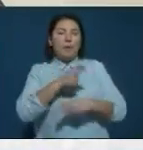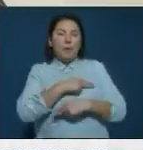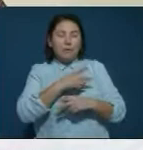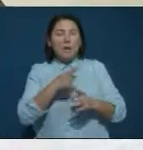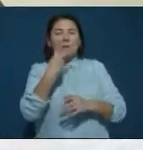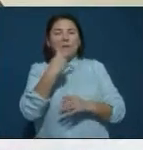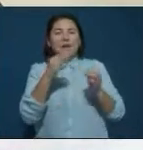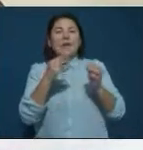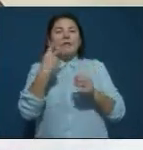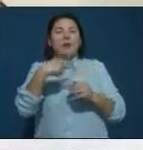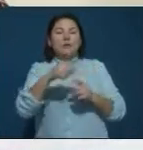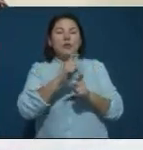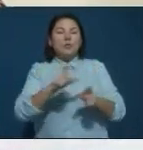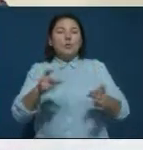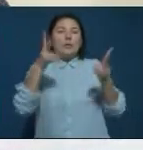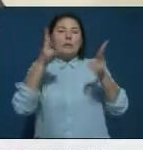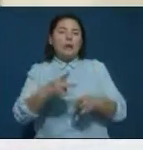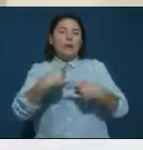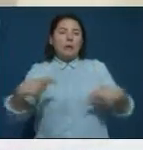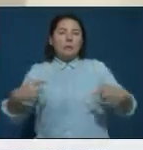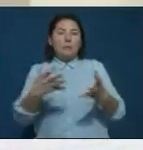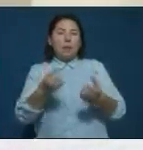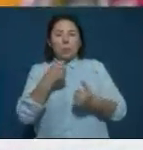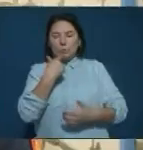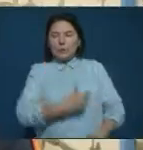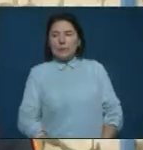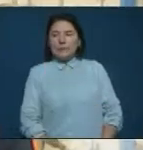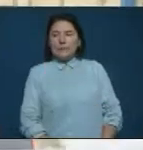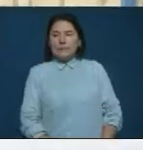десятка получили травмы различной степени тяжести.